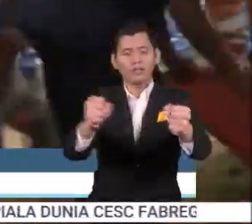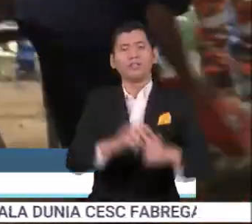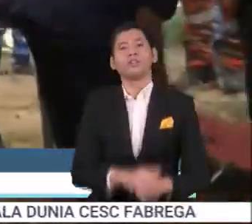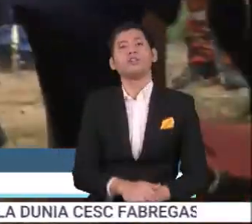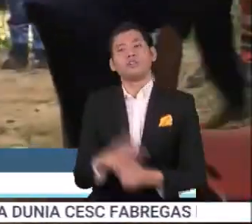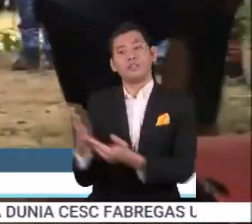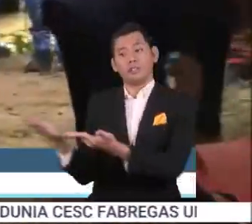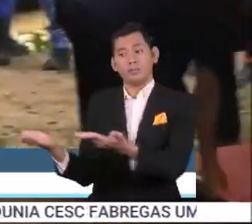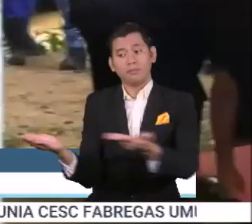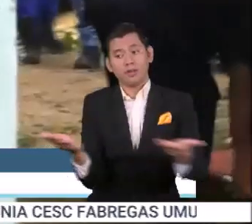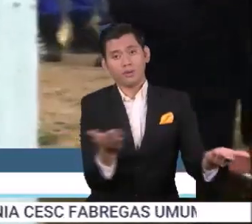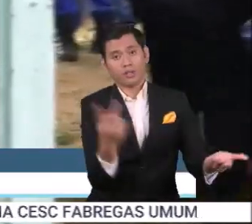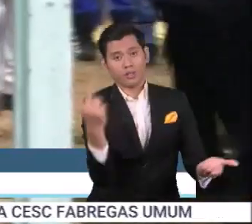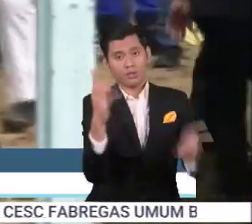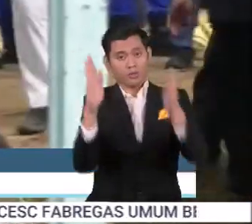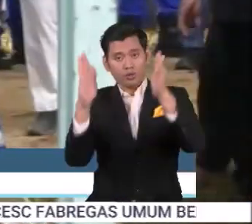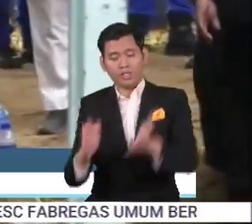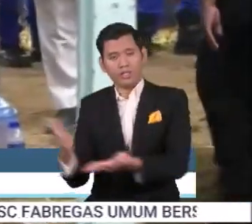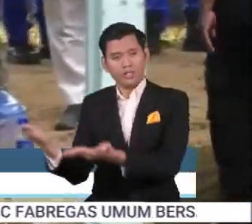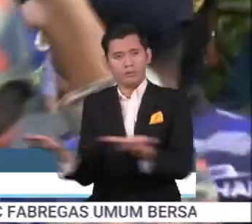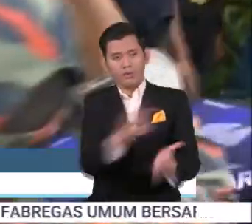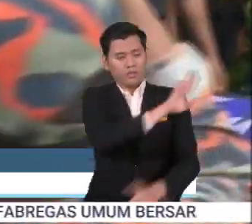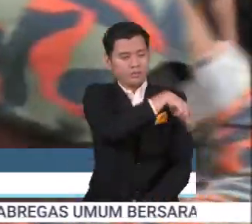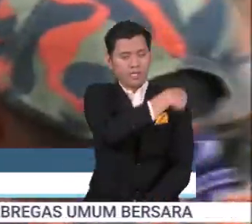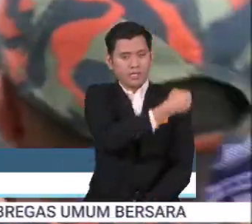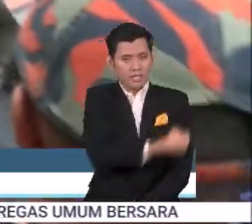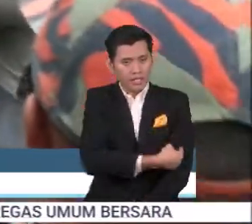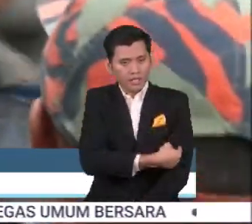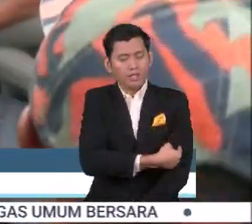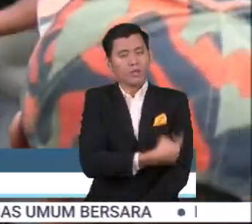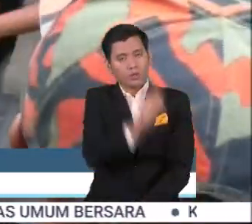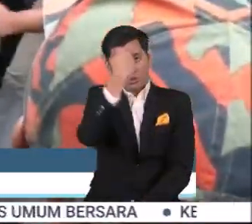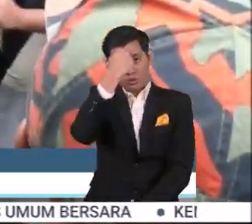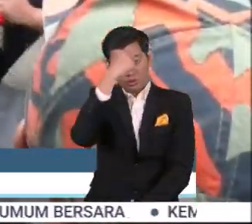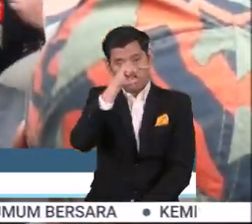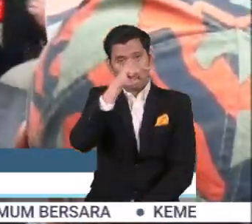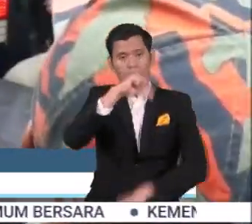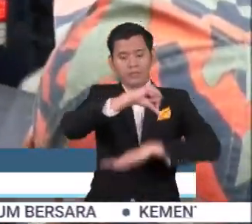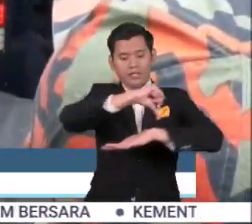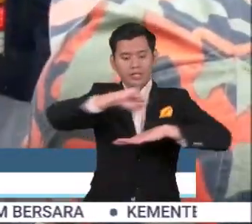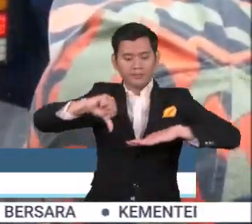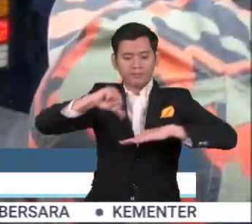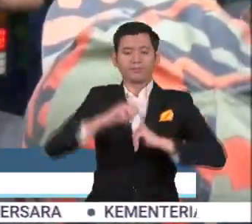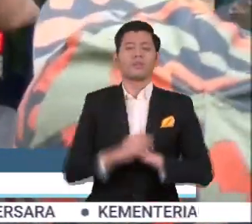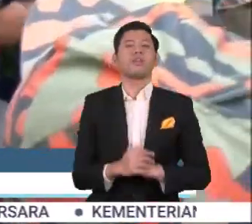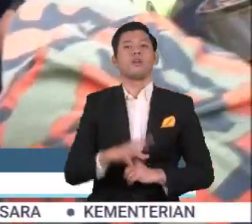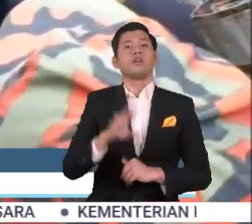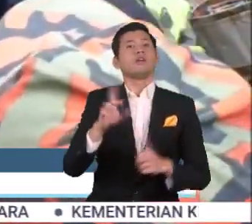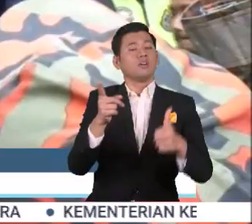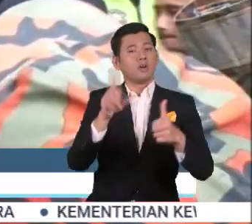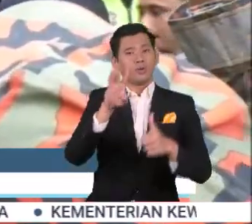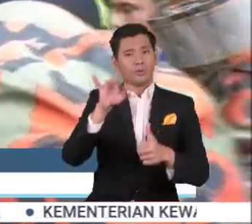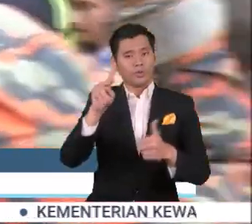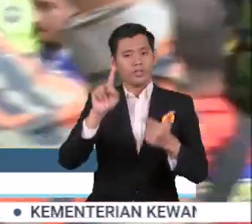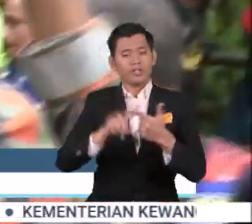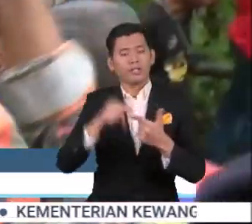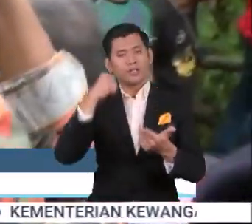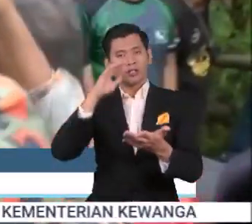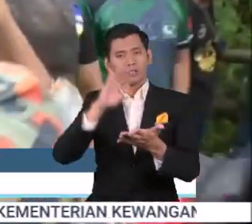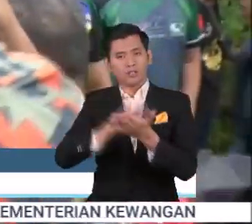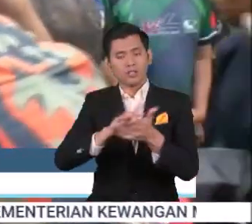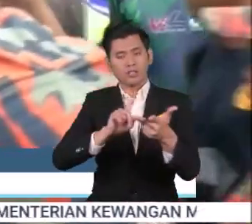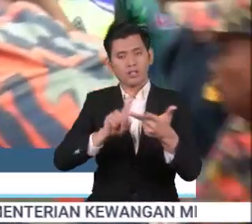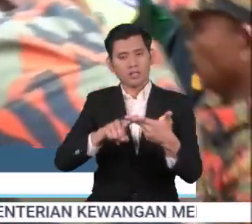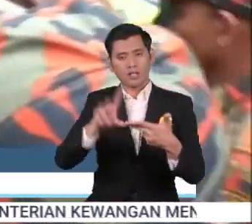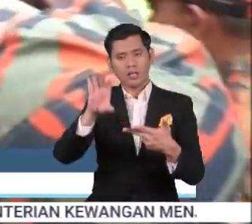dibawa ke hospital tumpat untuk proses bedah siasat pada jumaat Wan Mohamad Najmi isterinya Nor awadah sulong